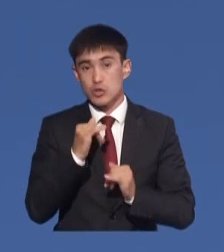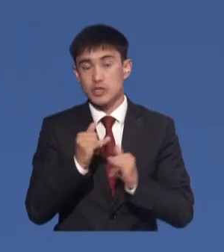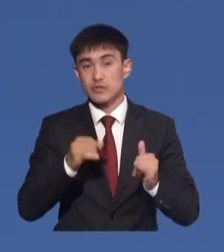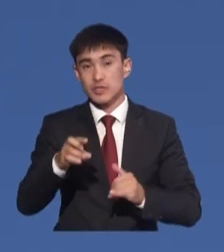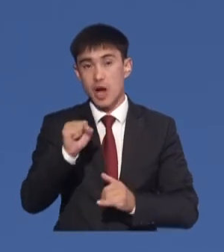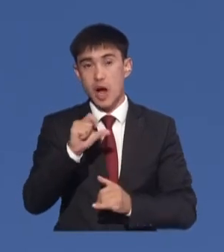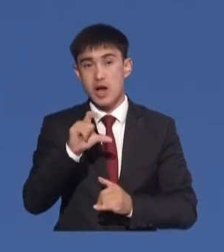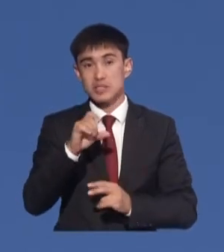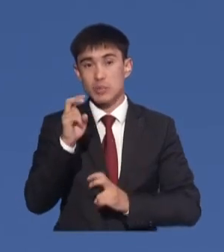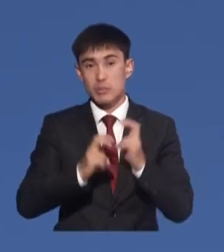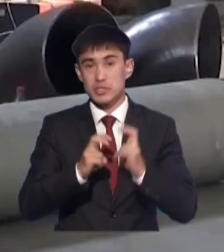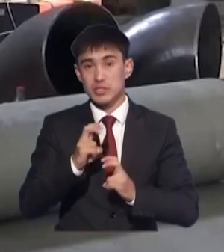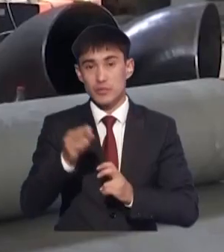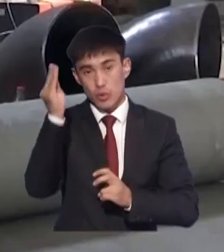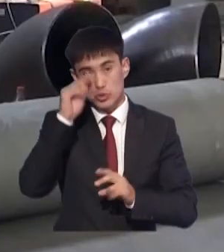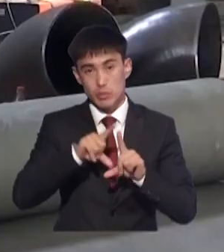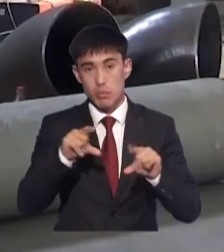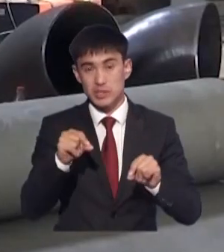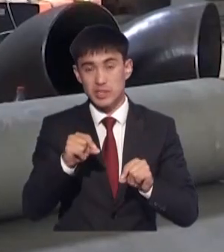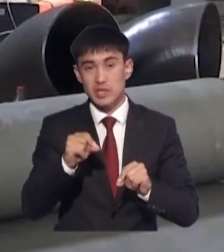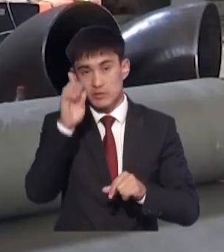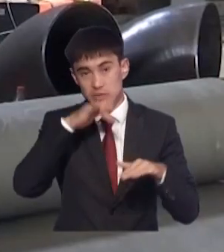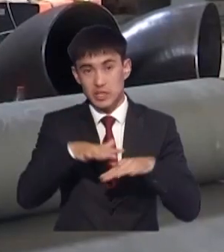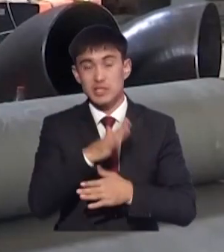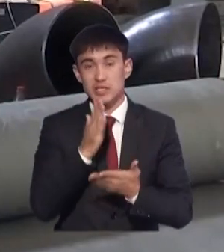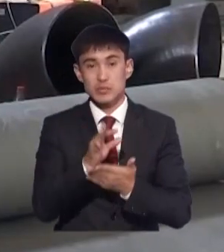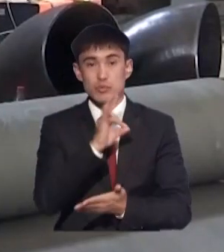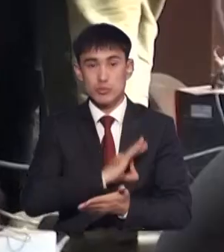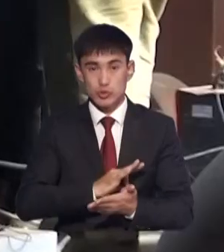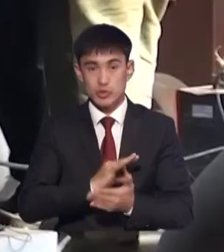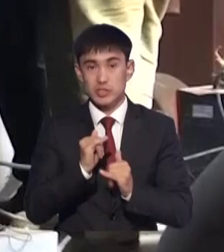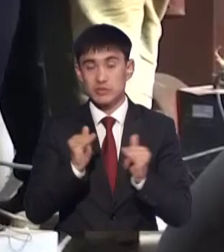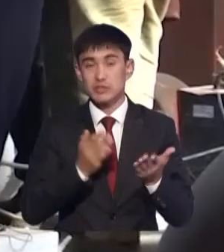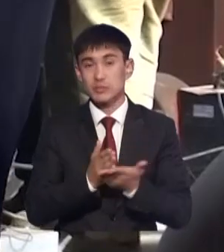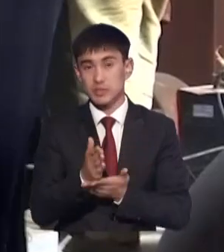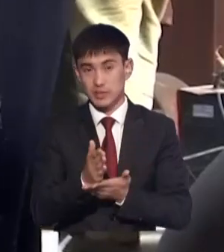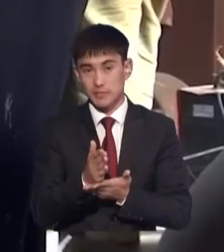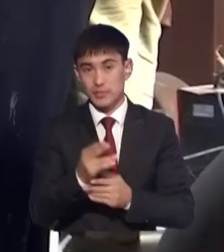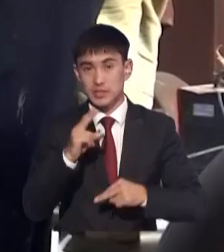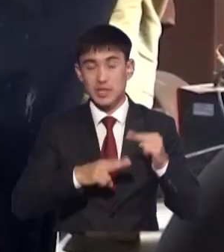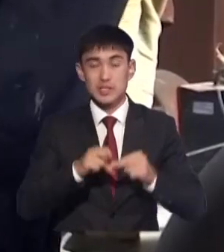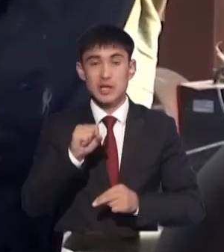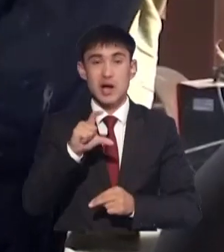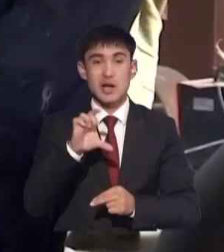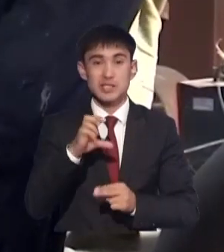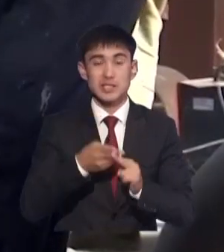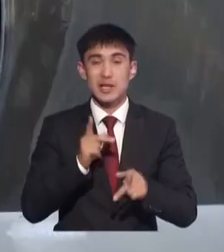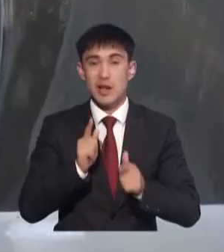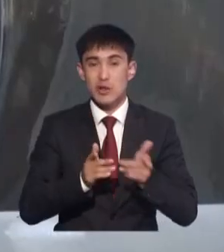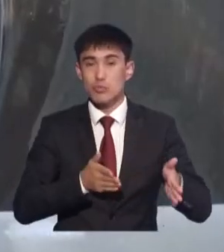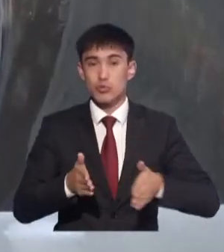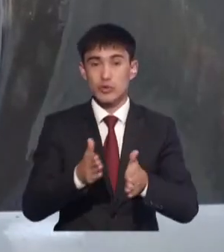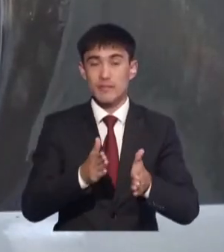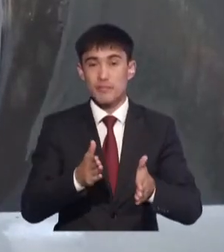развитая атомная промышленность и научная база дают стране преимущество в развитии этой отрасли. Строительство АЭС – это реальный